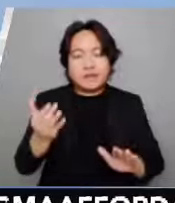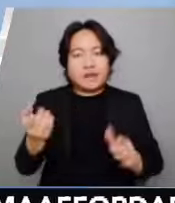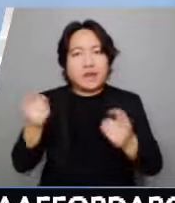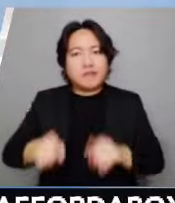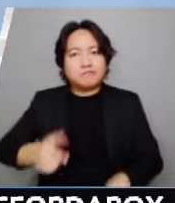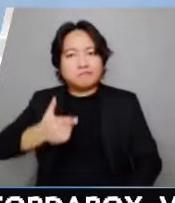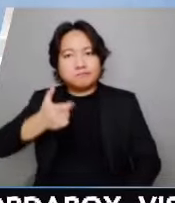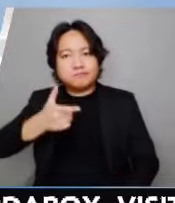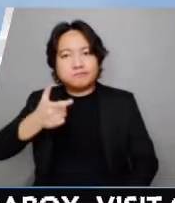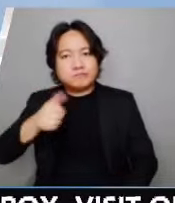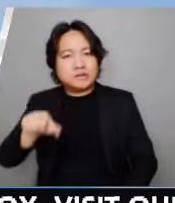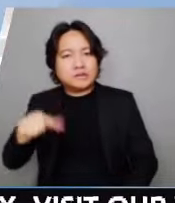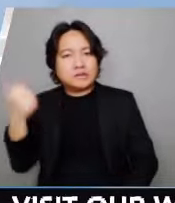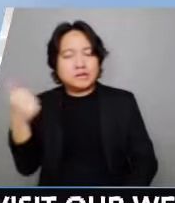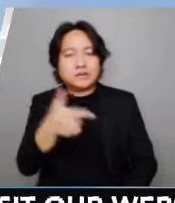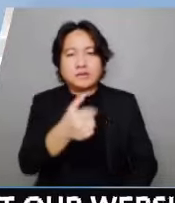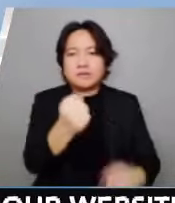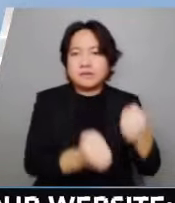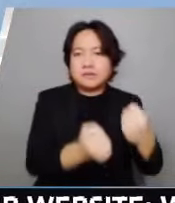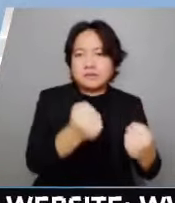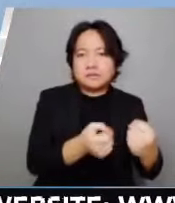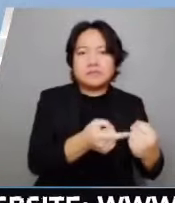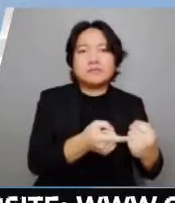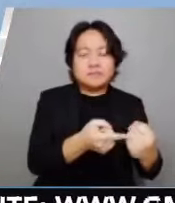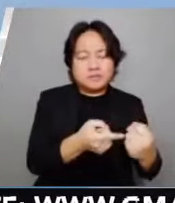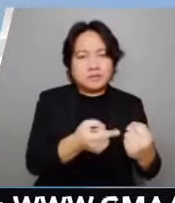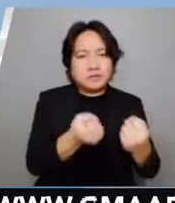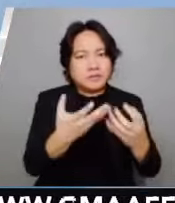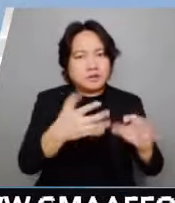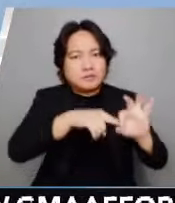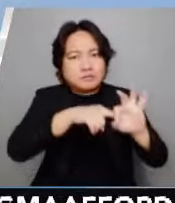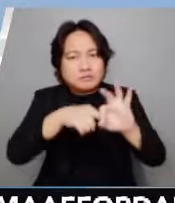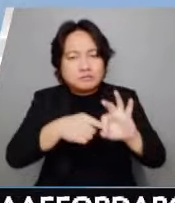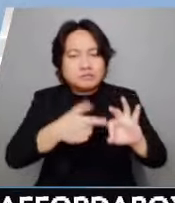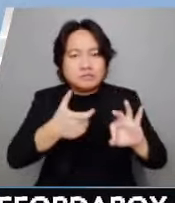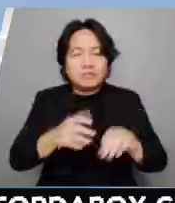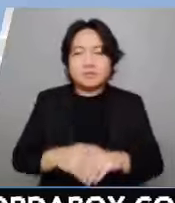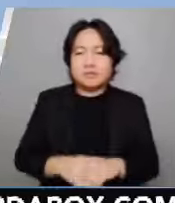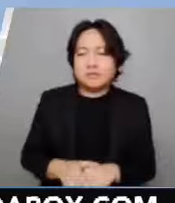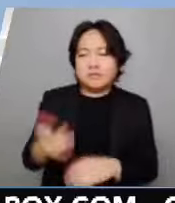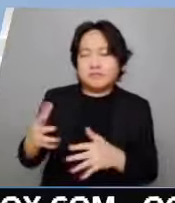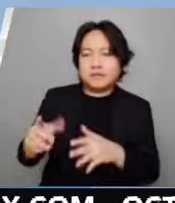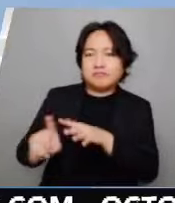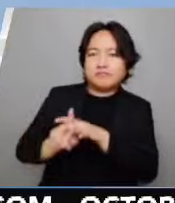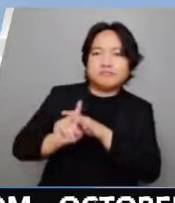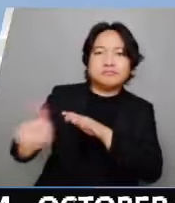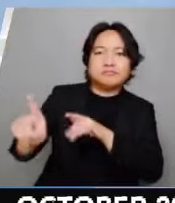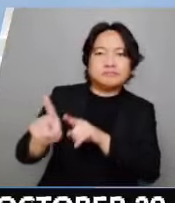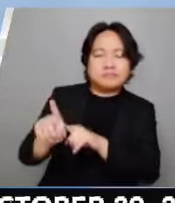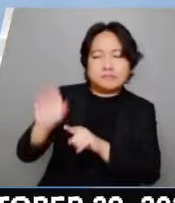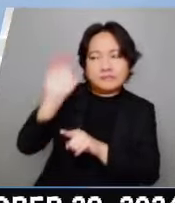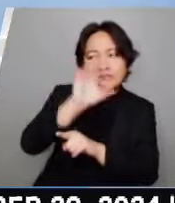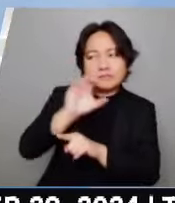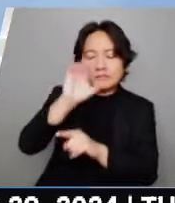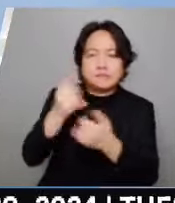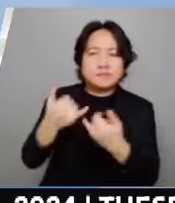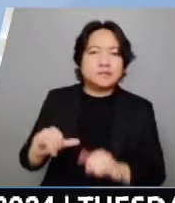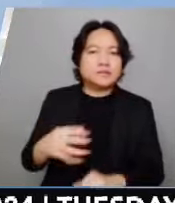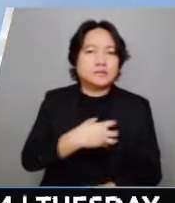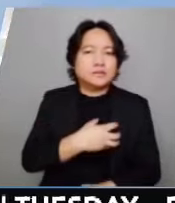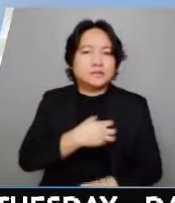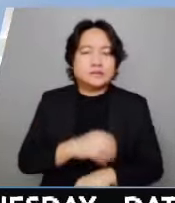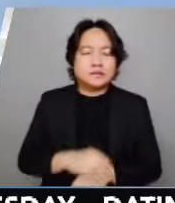SUV na mahigit 30 ang butas. Agad namang tumakas ang mga hindi pa nakikilalang salarin. Inaalam pa ng pulisya ang klase ng baril na ginamit